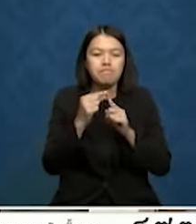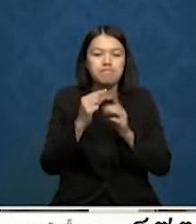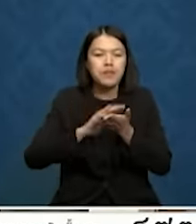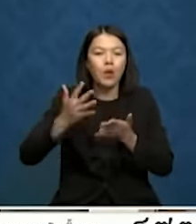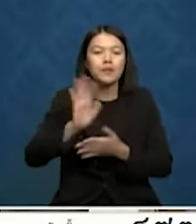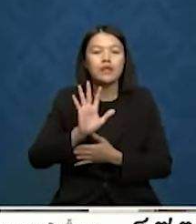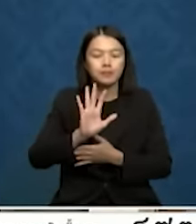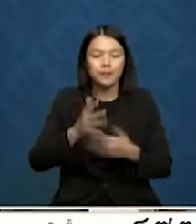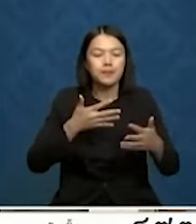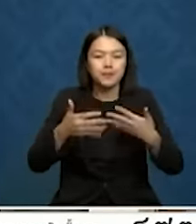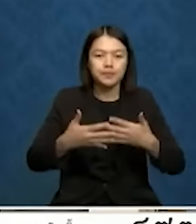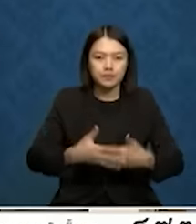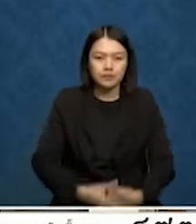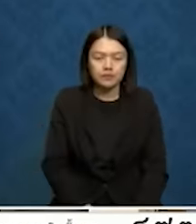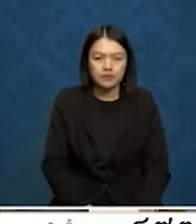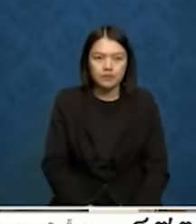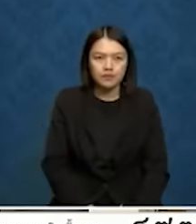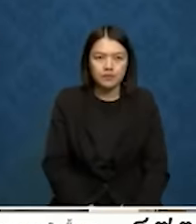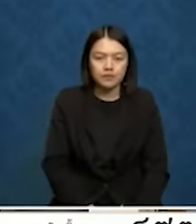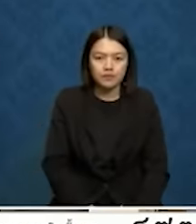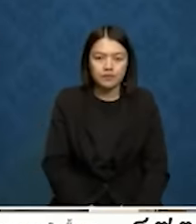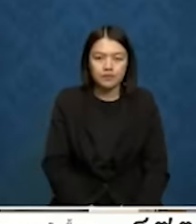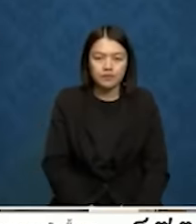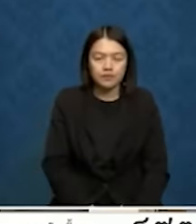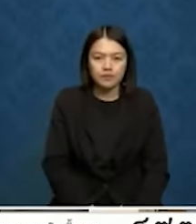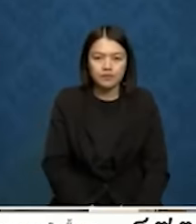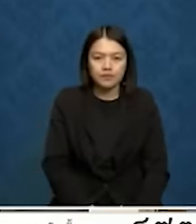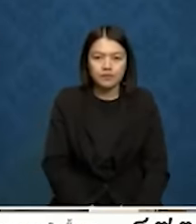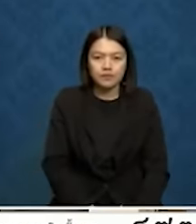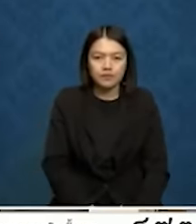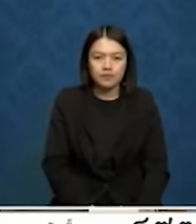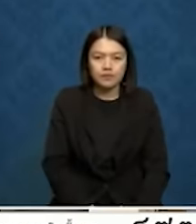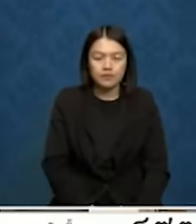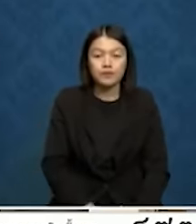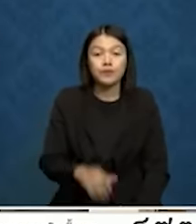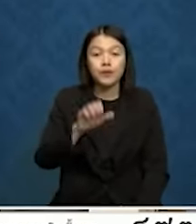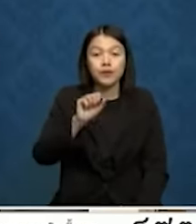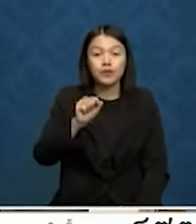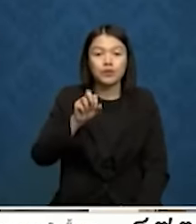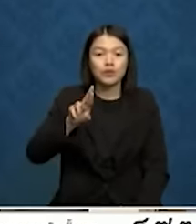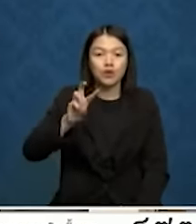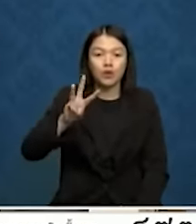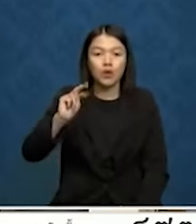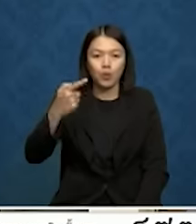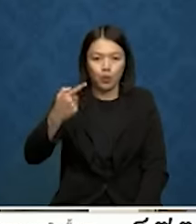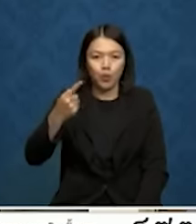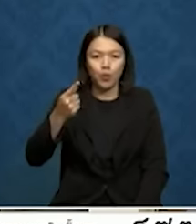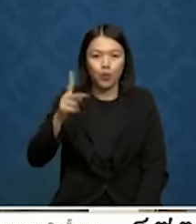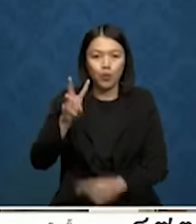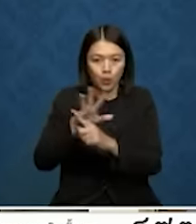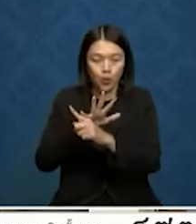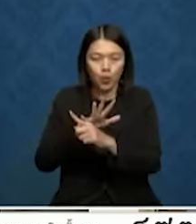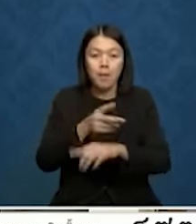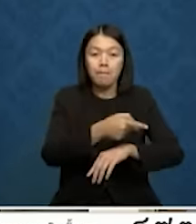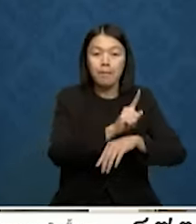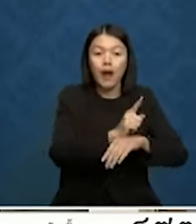อเคครับก็เอาตามที่คุณสรวงศ์และประธานวิปฝ่ายรัฐบาลและข้อตกล